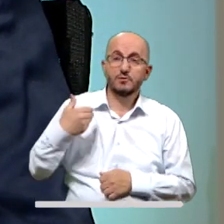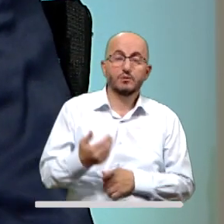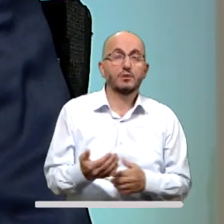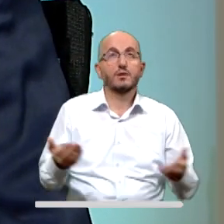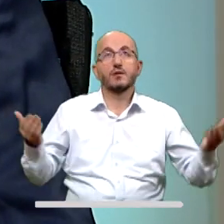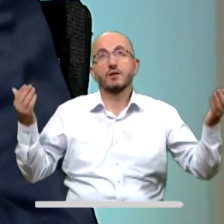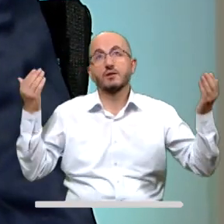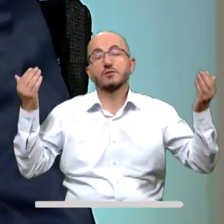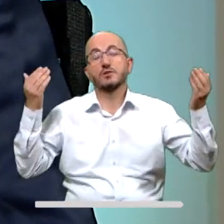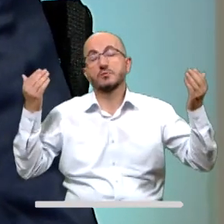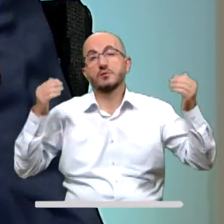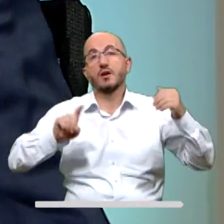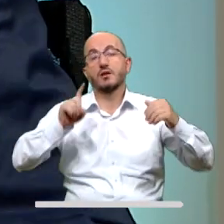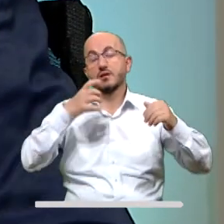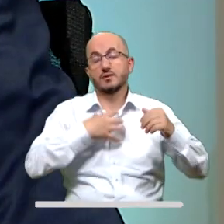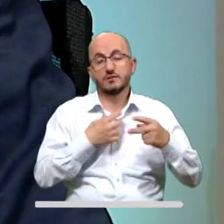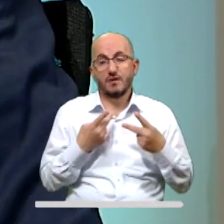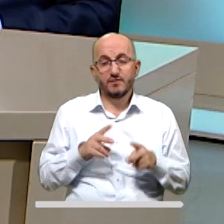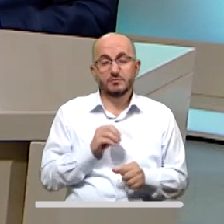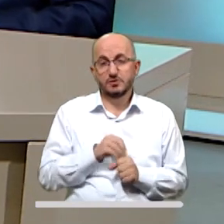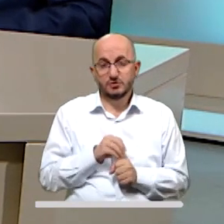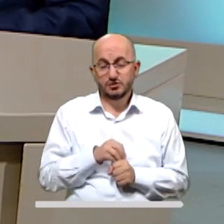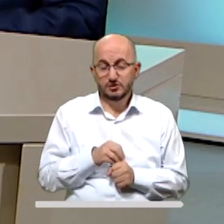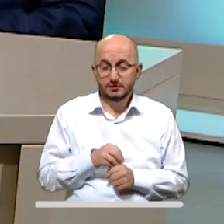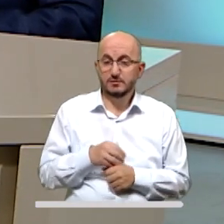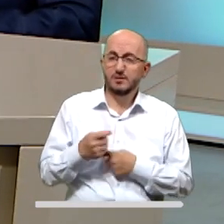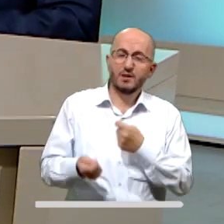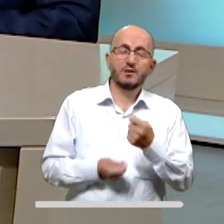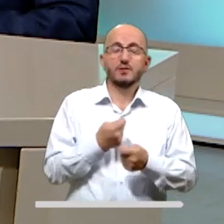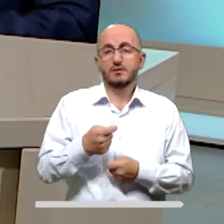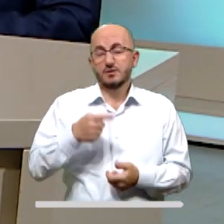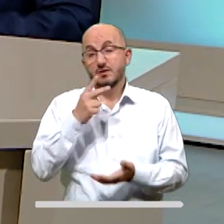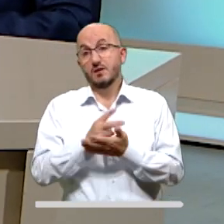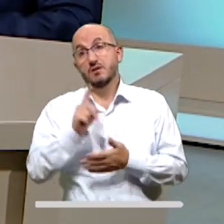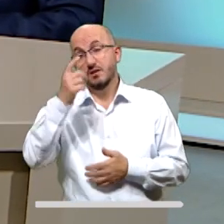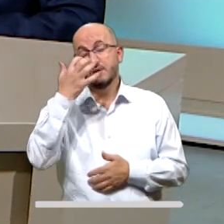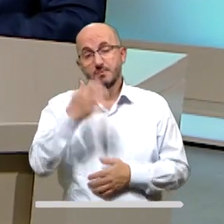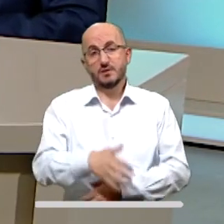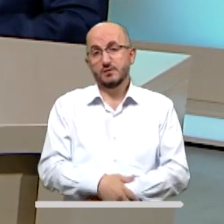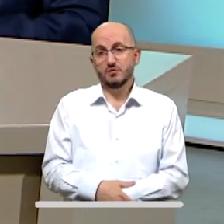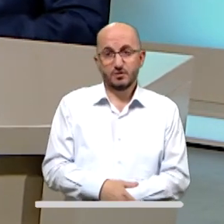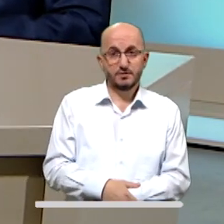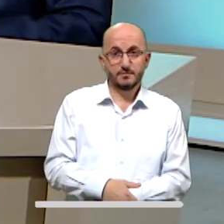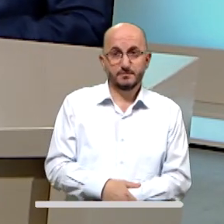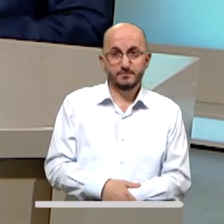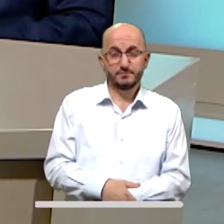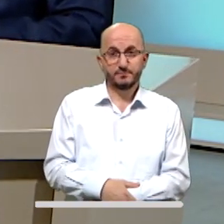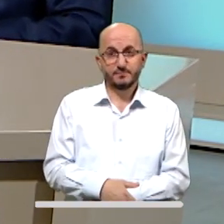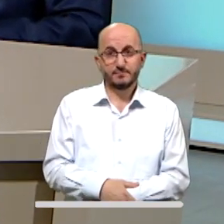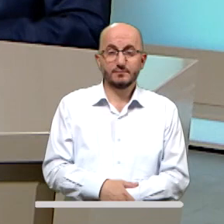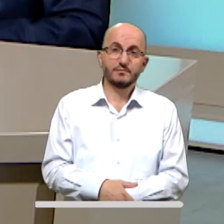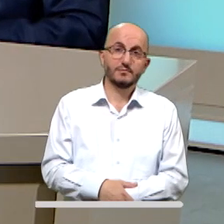açıp Cenab-ı Hakk'ın kendisini affetmesi için. Yani gayret edip takdiri Allah'tan bekleyecek. Evet. Peki hocam, aslında söyler gibi oldunuz